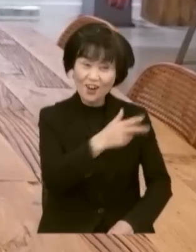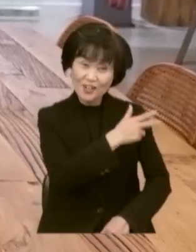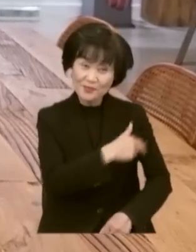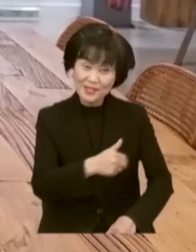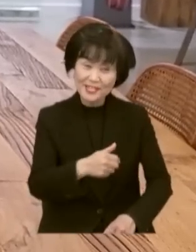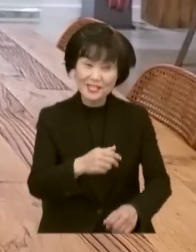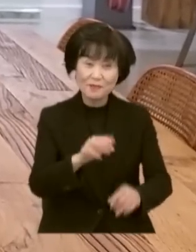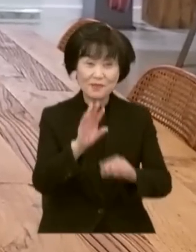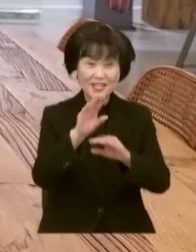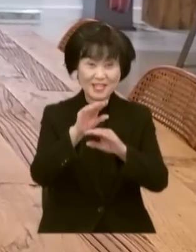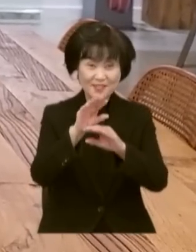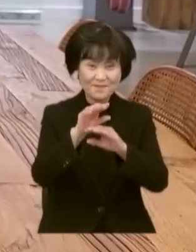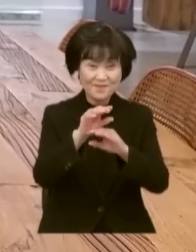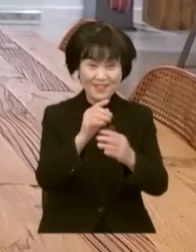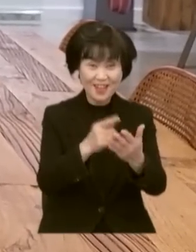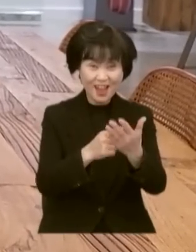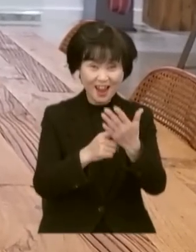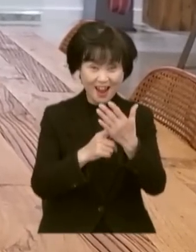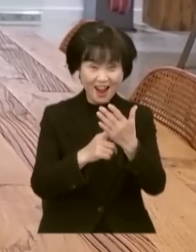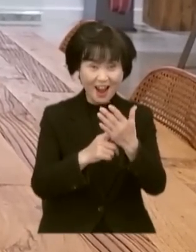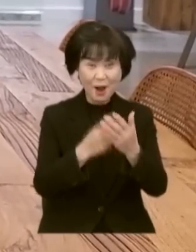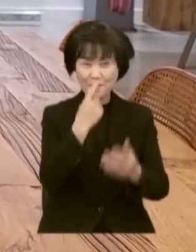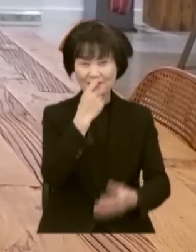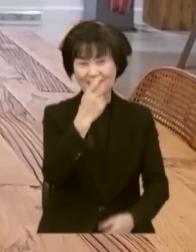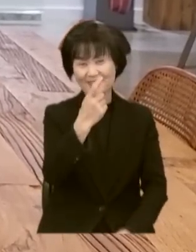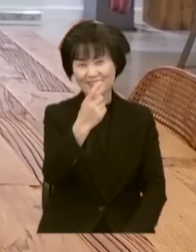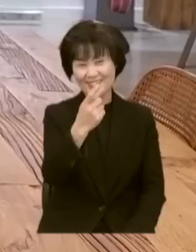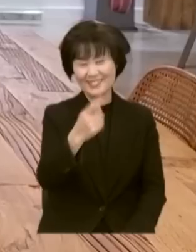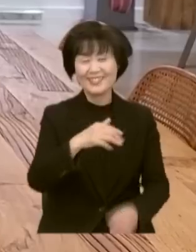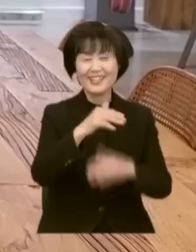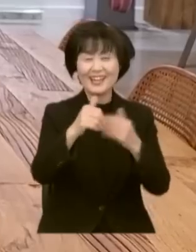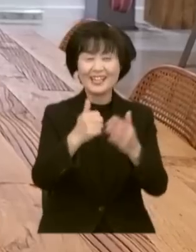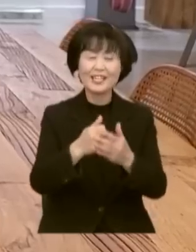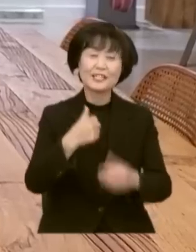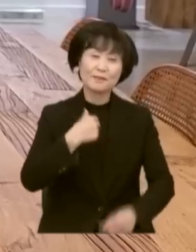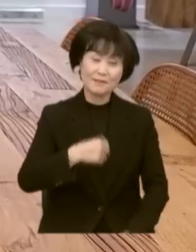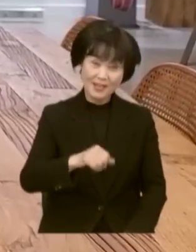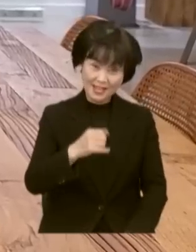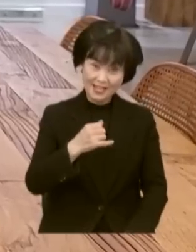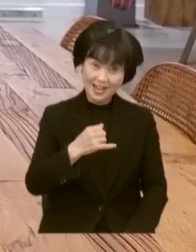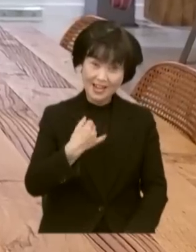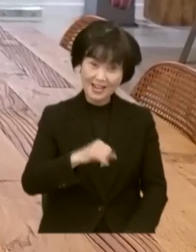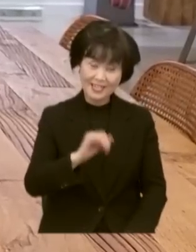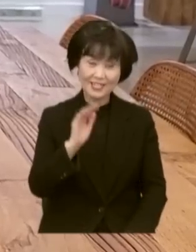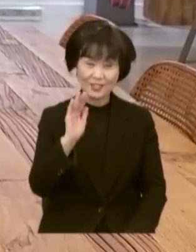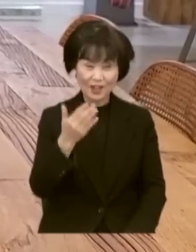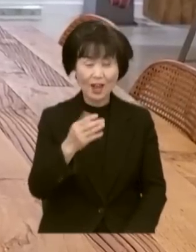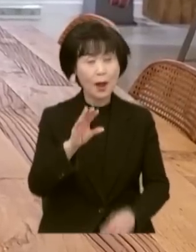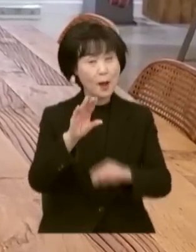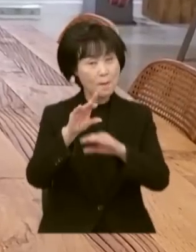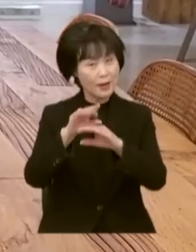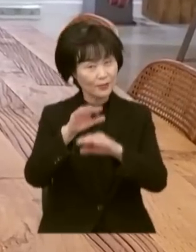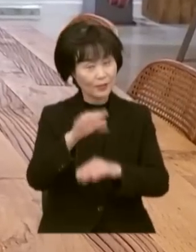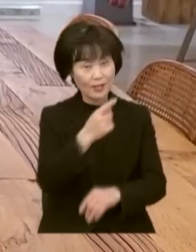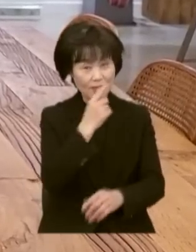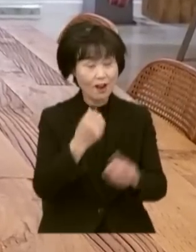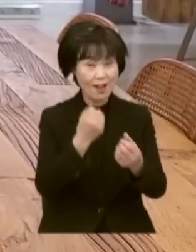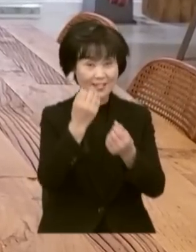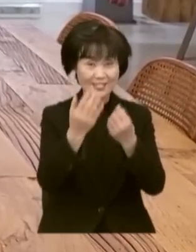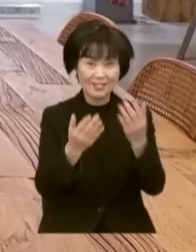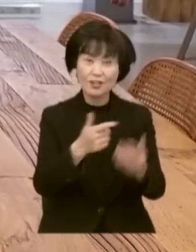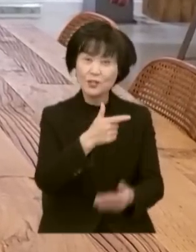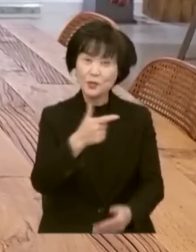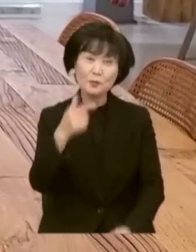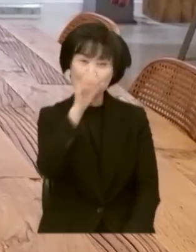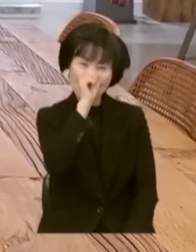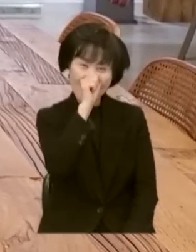집사님께서 출연을 하시고 멋지십니다. 우리가 하나님의 자녀가 되어서 이렇게 방송에 나가서 간증을 하고 하니까